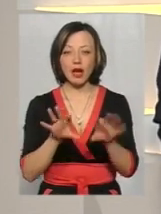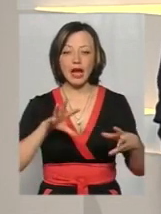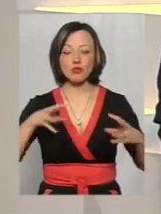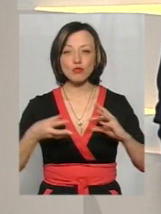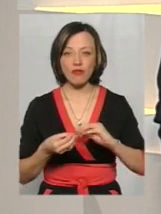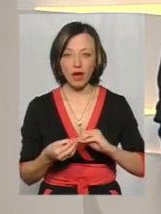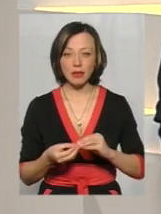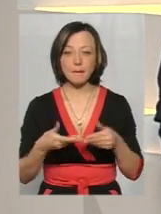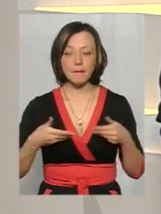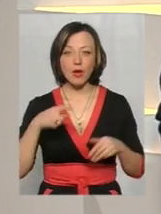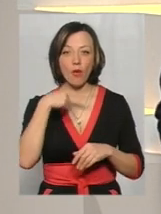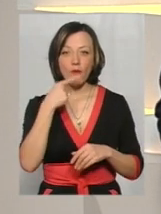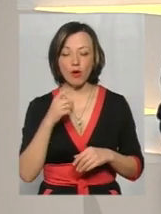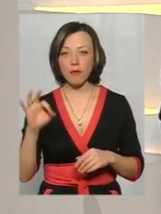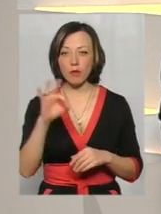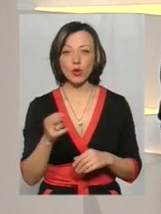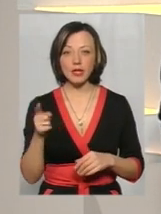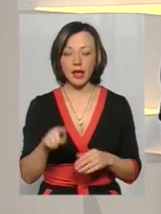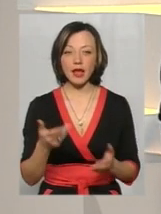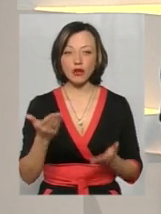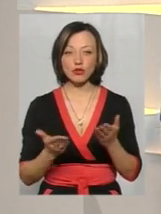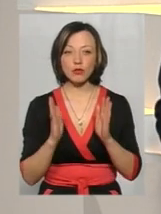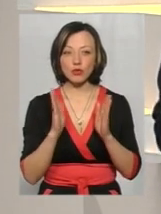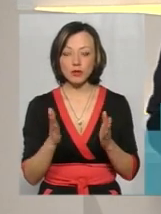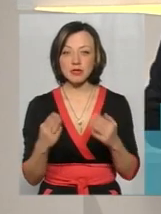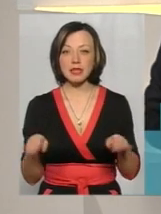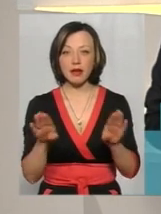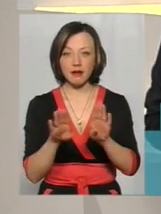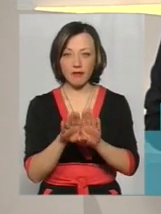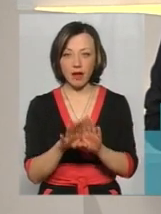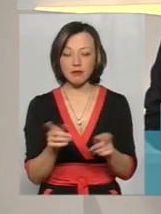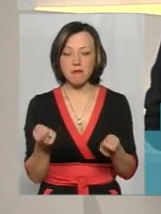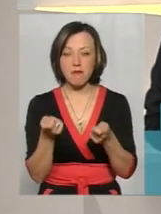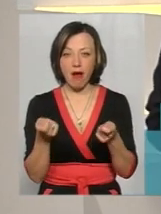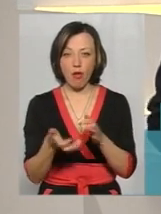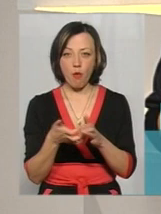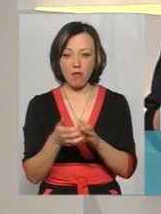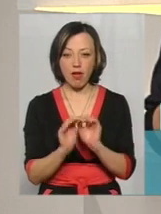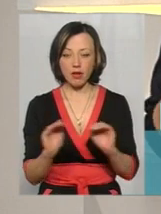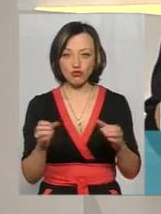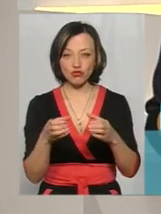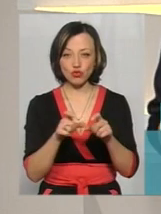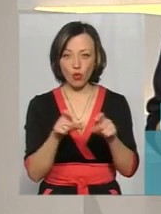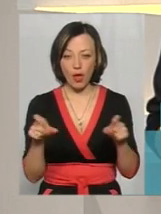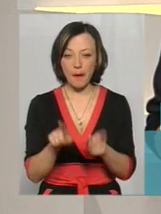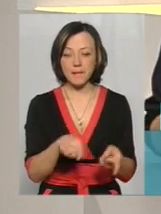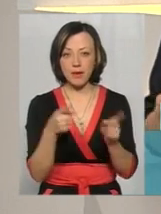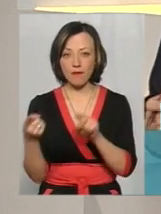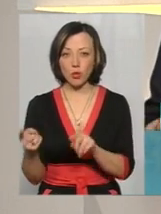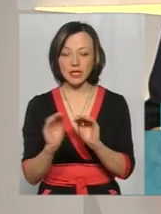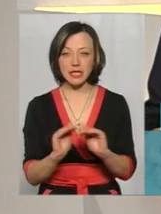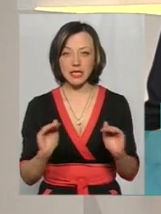резюмувати. Ми говоримо про те, що якщо ми будемо закривати малокомплектні школи, переводити дітей